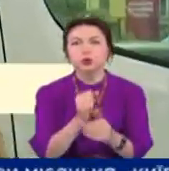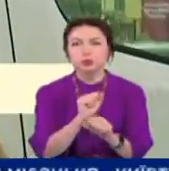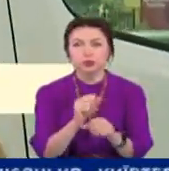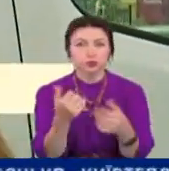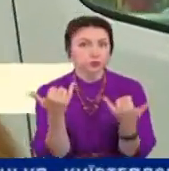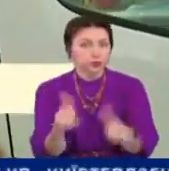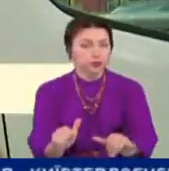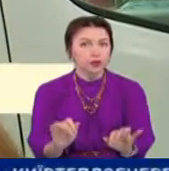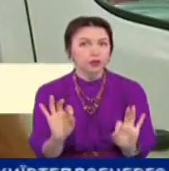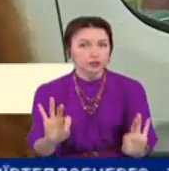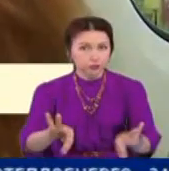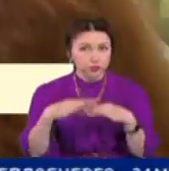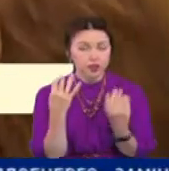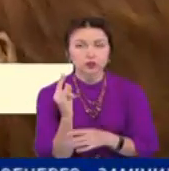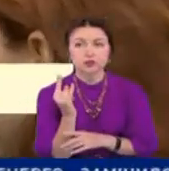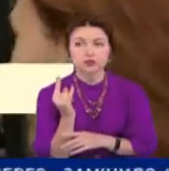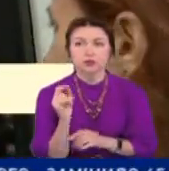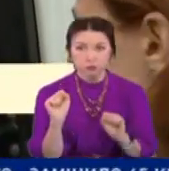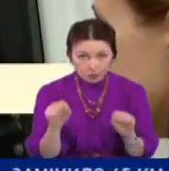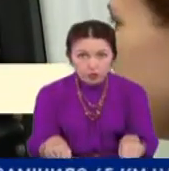дитиною пускають. Можна?